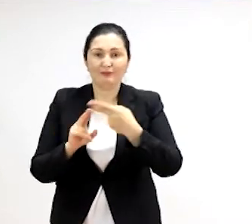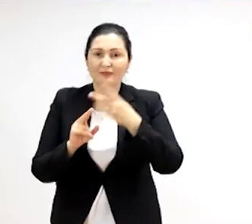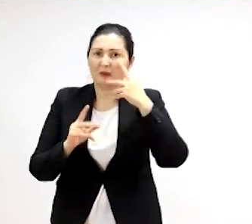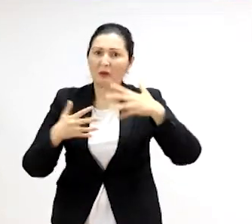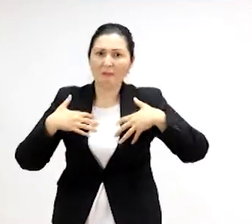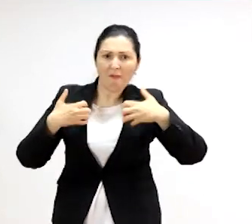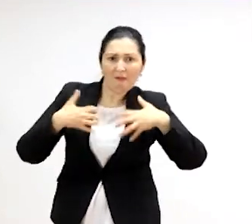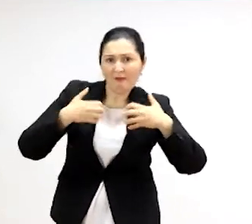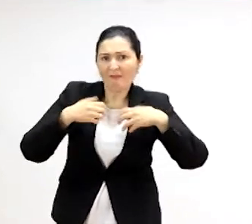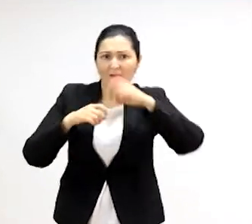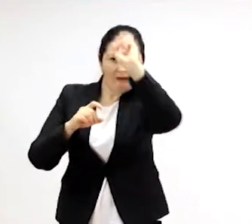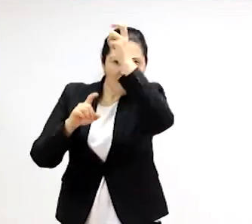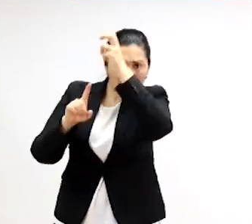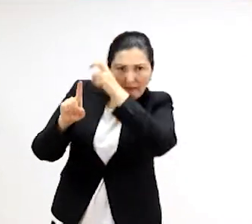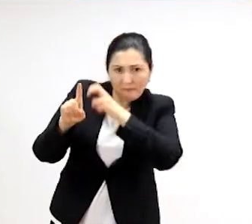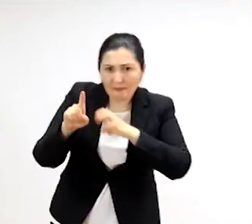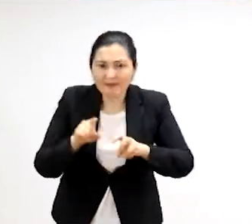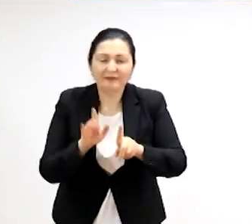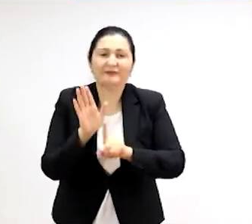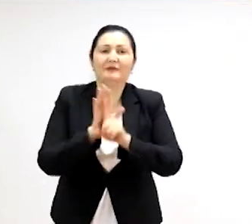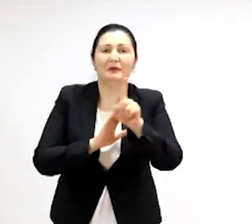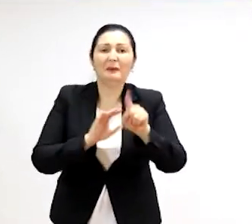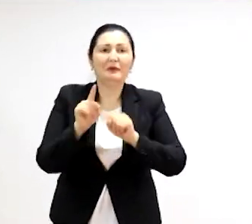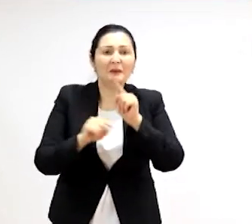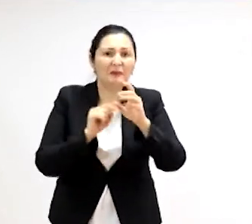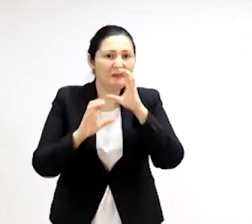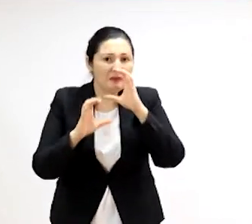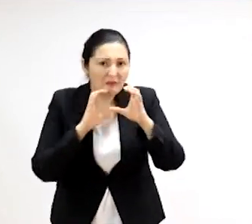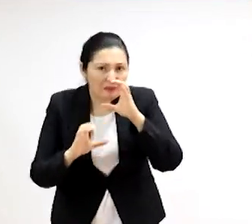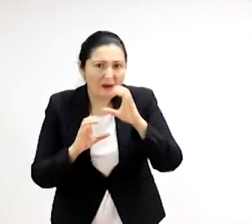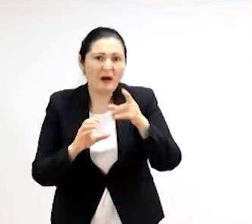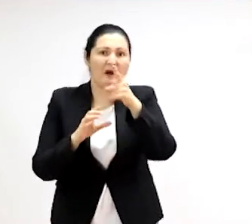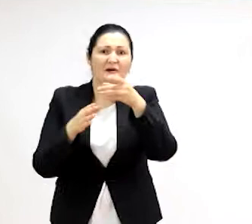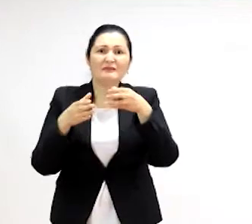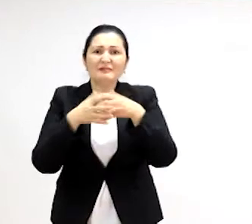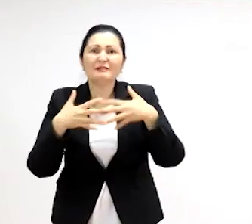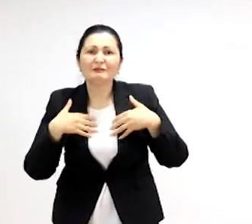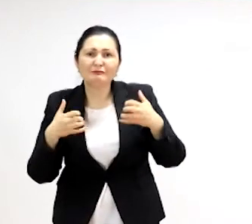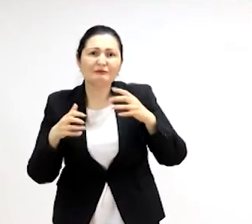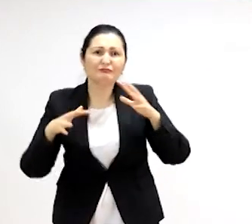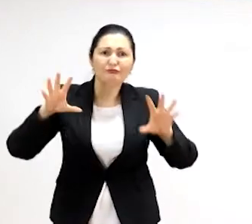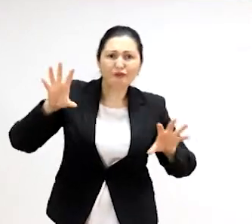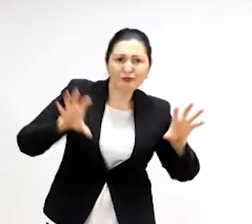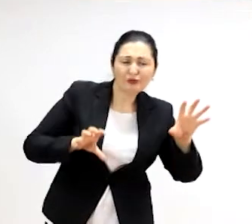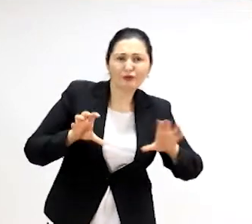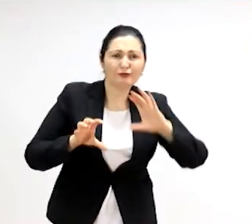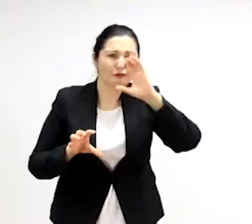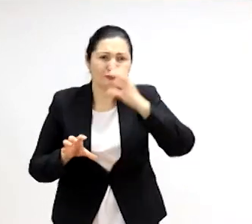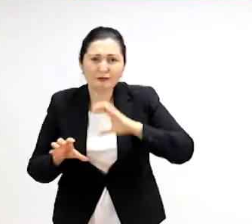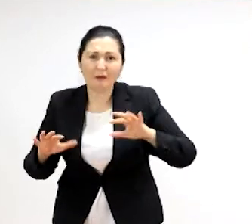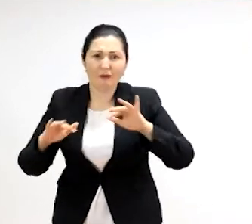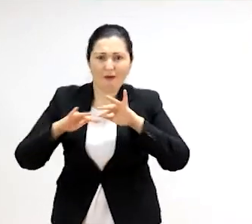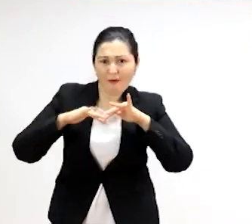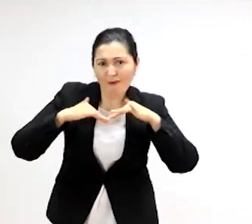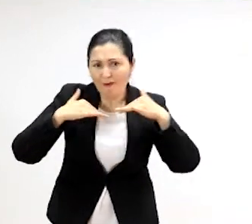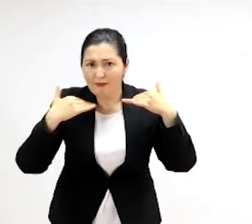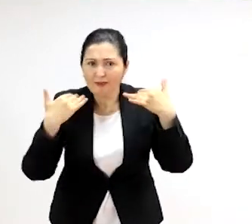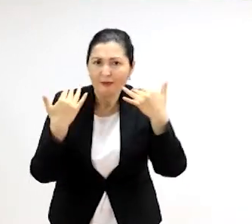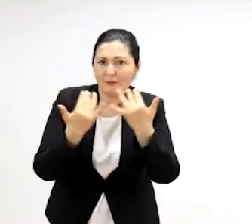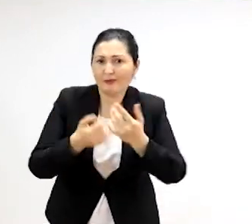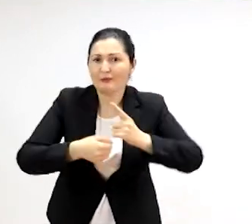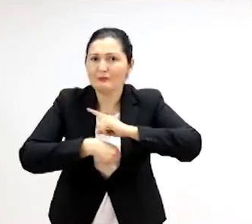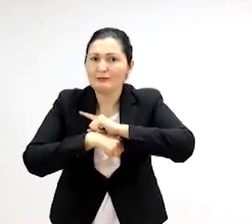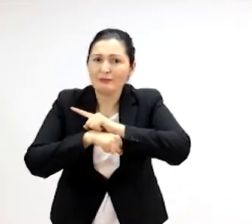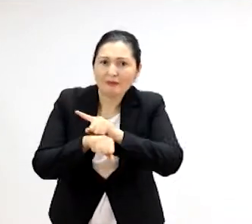поён тарафро омад. Баъд сағуру гурд, шағолу рубо, филу хирс ҳам дар гирди соат ҷамъ шуданд.